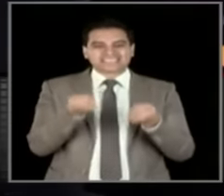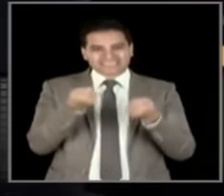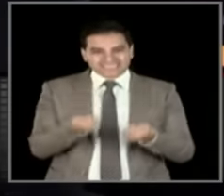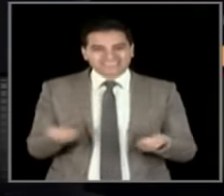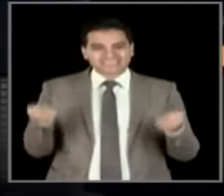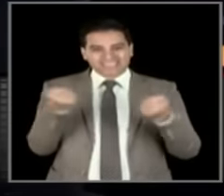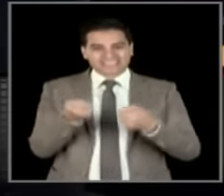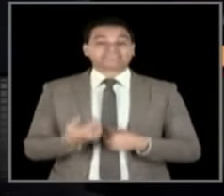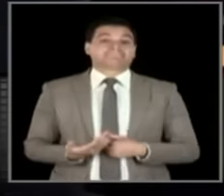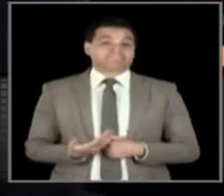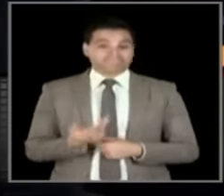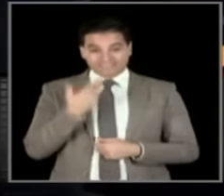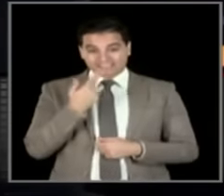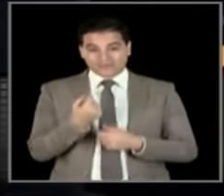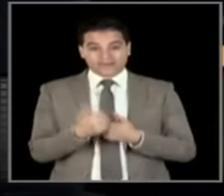3